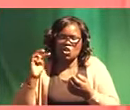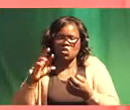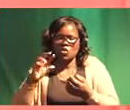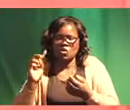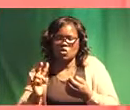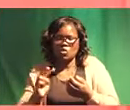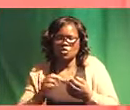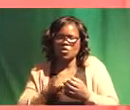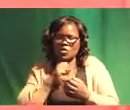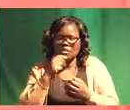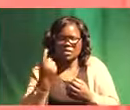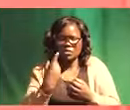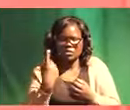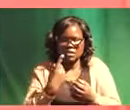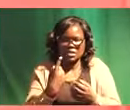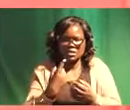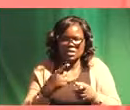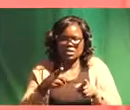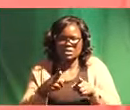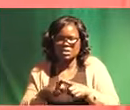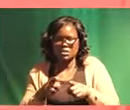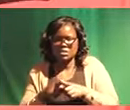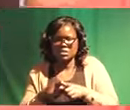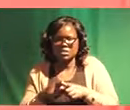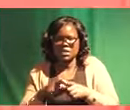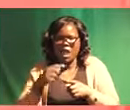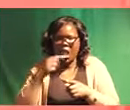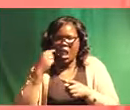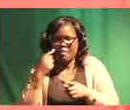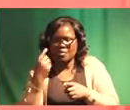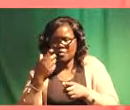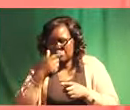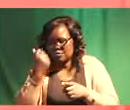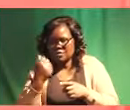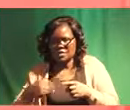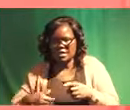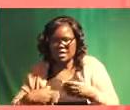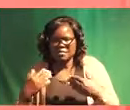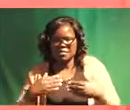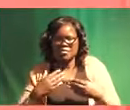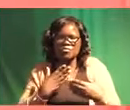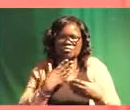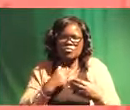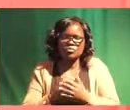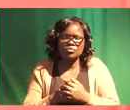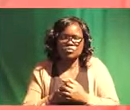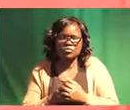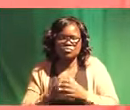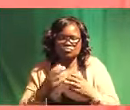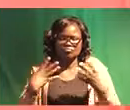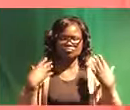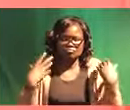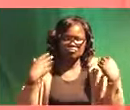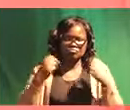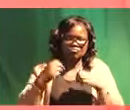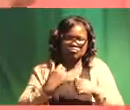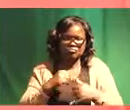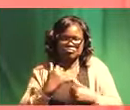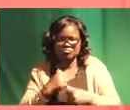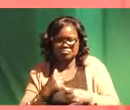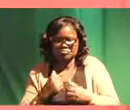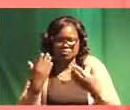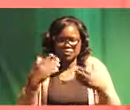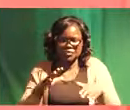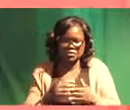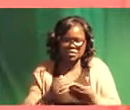Na si hiyo peke yake, pia stadium yetu ya Maua, maana vijana wetu wanapenda sana kufanya mazoezi na michezo,